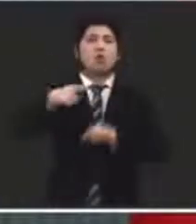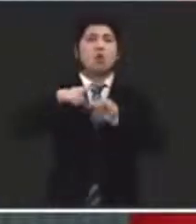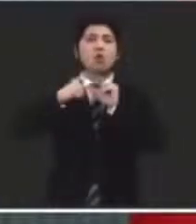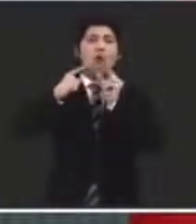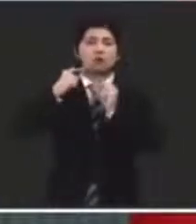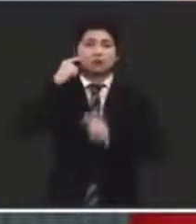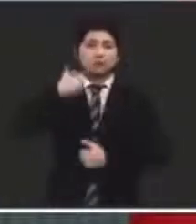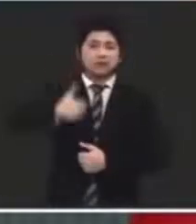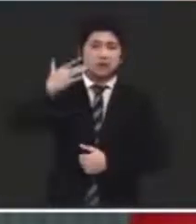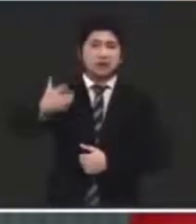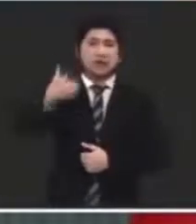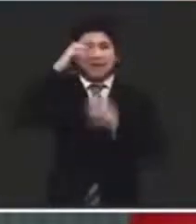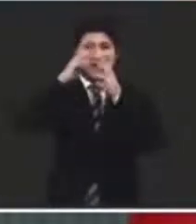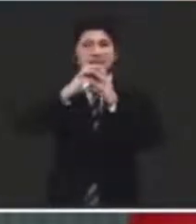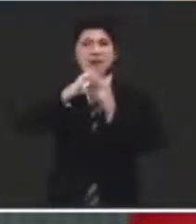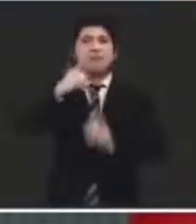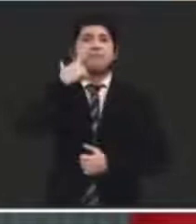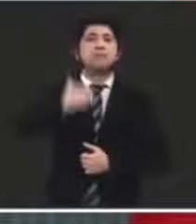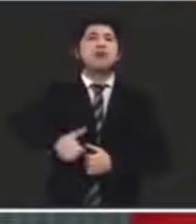hindi